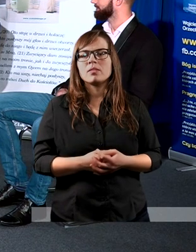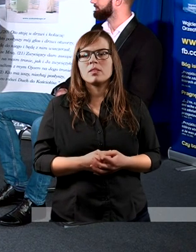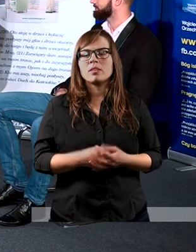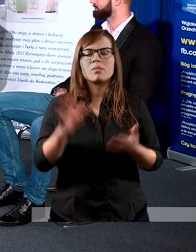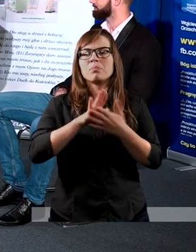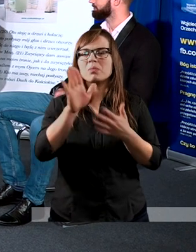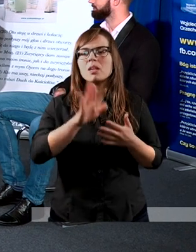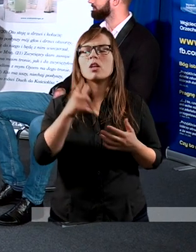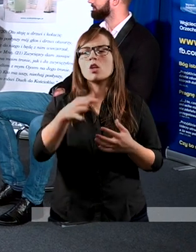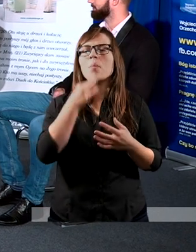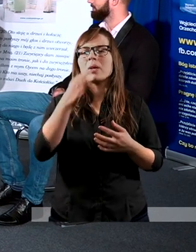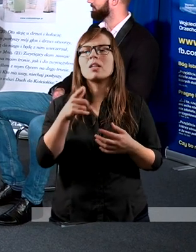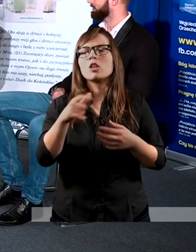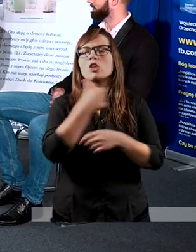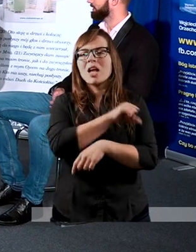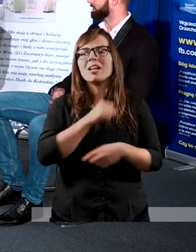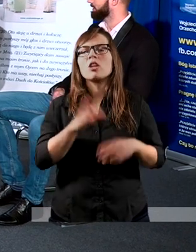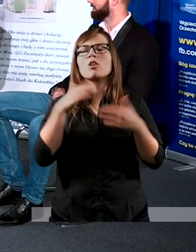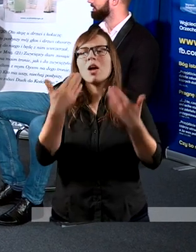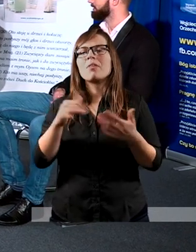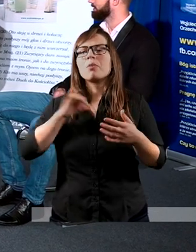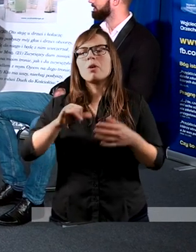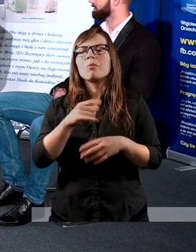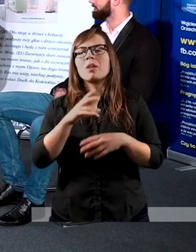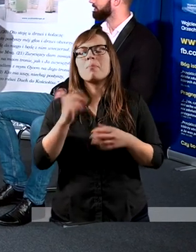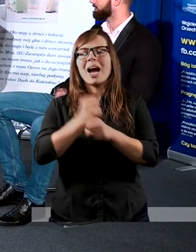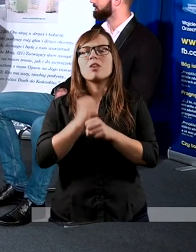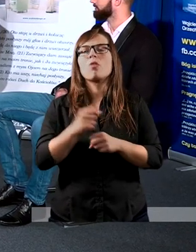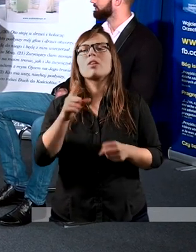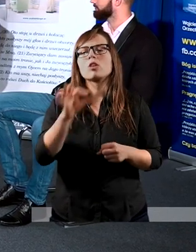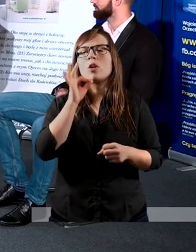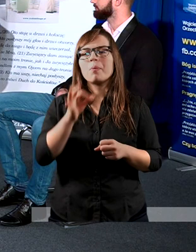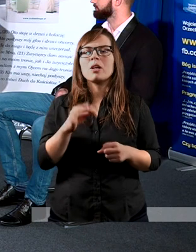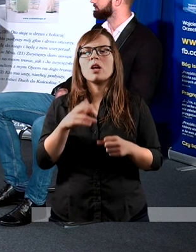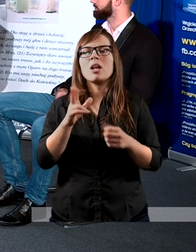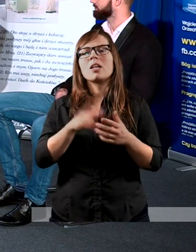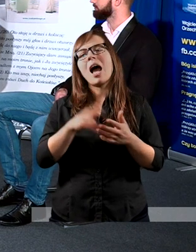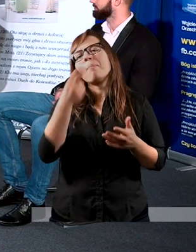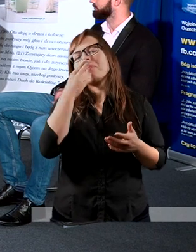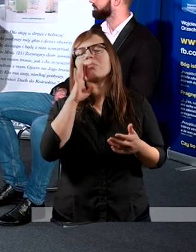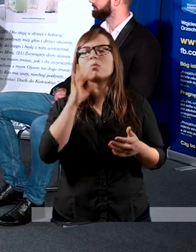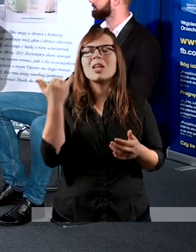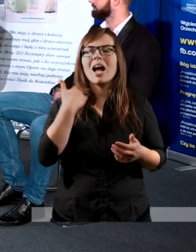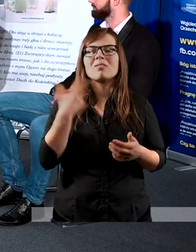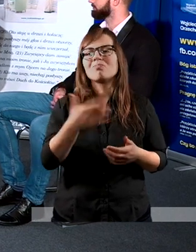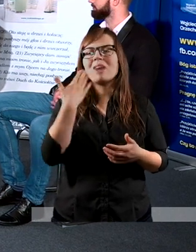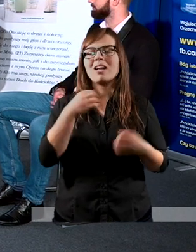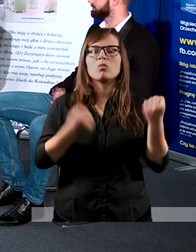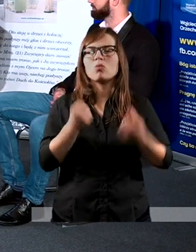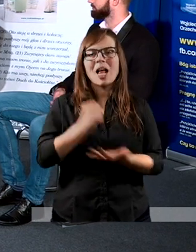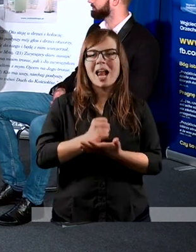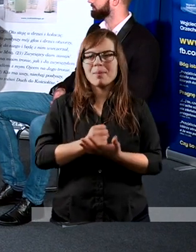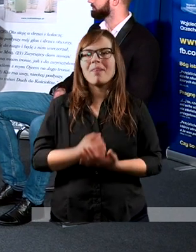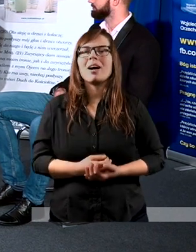To przedostatnie takie szybkie. Czy chrześcijanowi przystoi pracować w miejscu, gdzie oprócz chleba sprzedaje się też na przykład papierosy i alkohol? Bardzo trudna